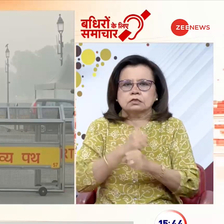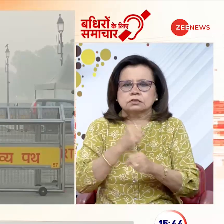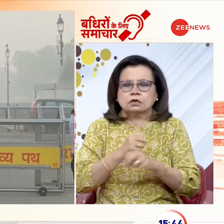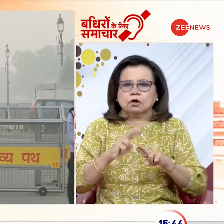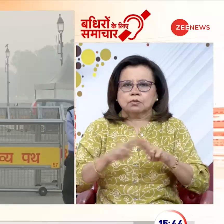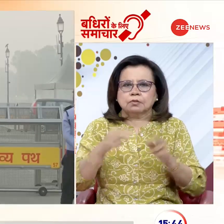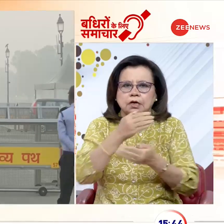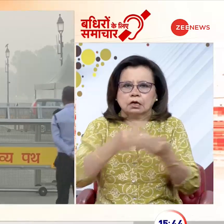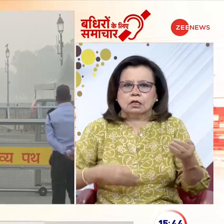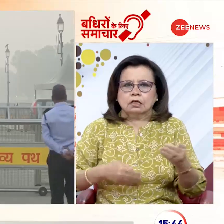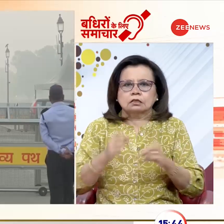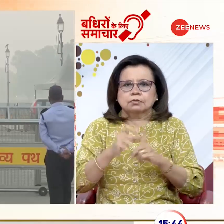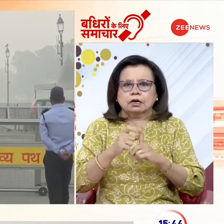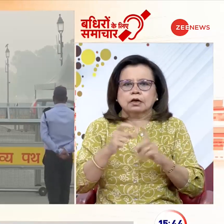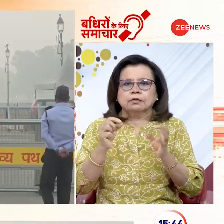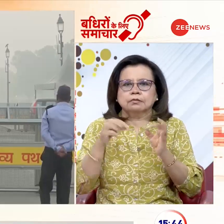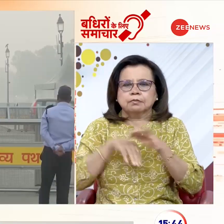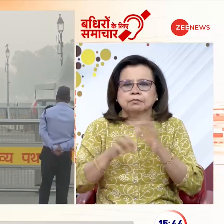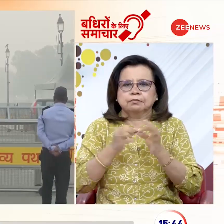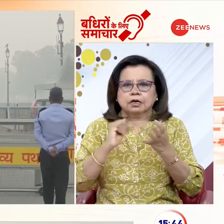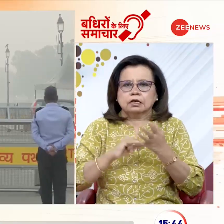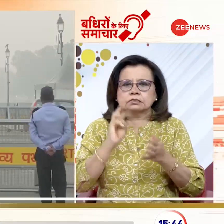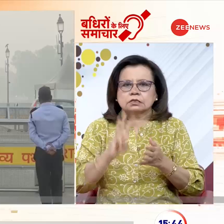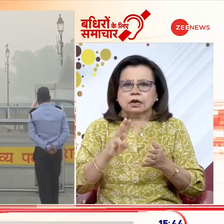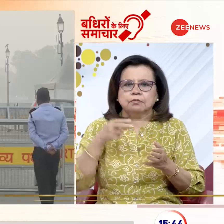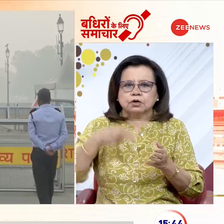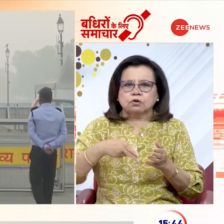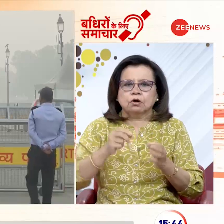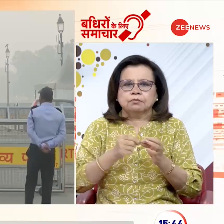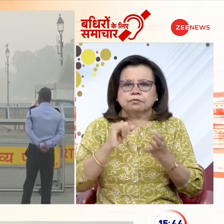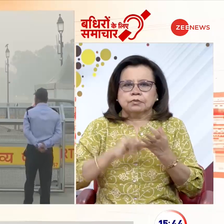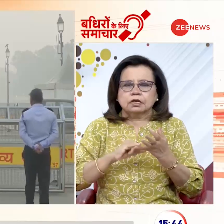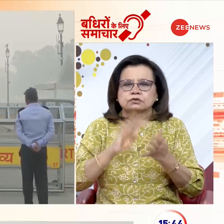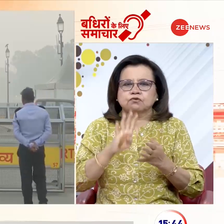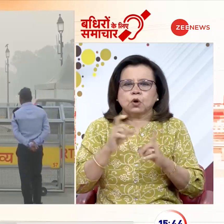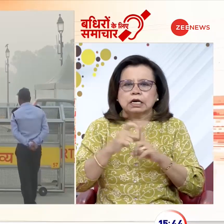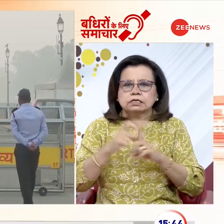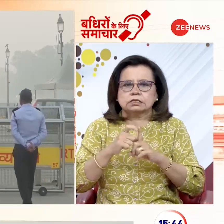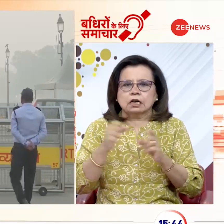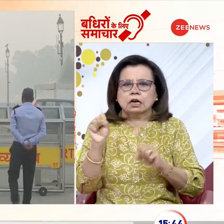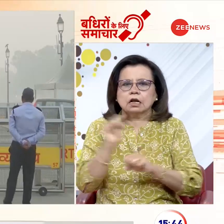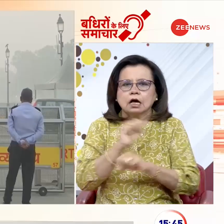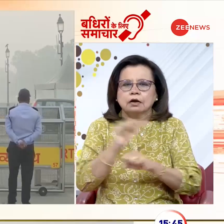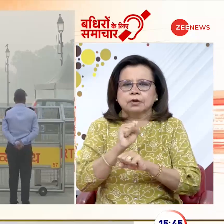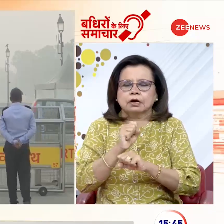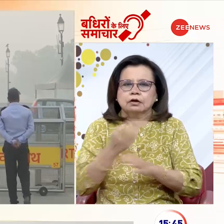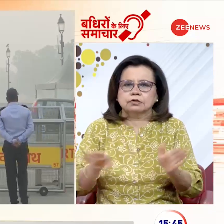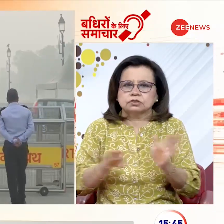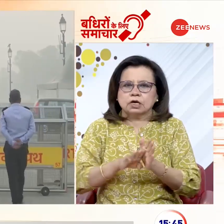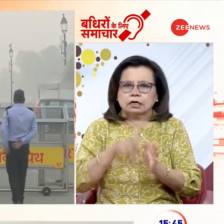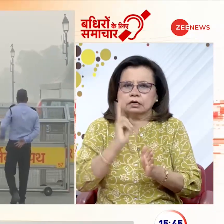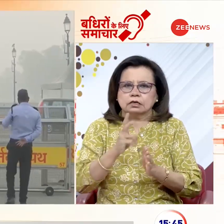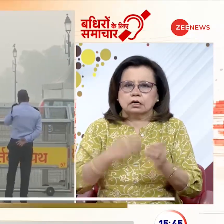सरकार के फैसले के मुताबिक दिल्ली में BS3 पेट्रोल और BS4 डीजल कार पर बैन जारी